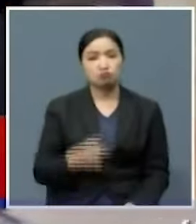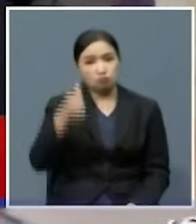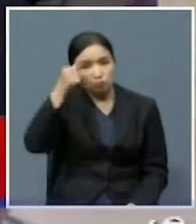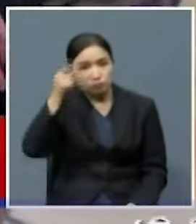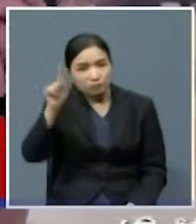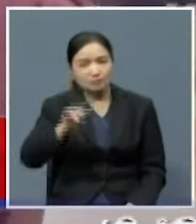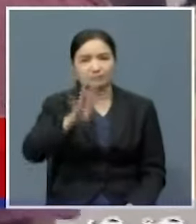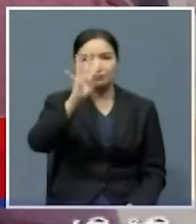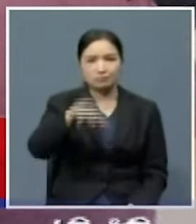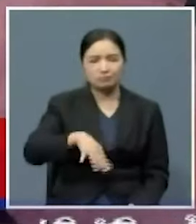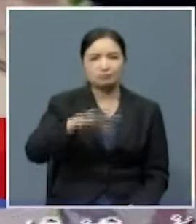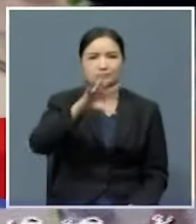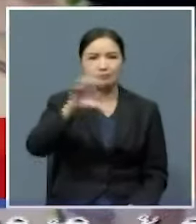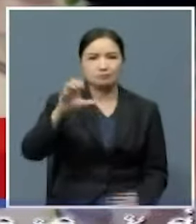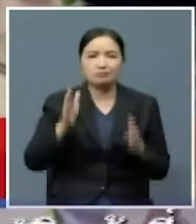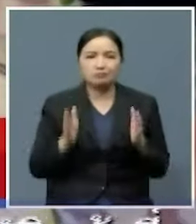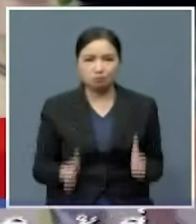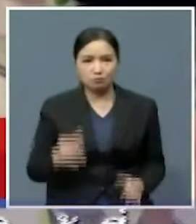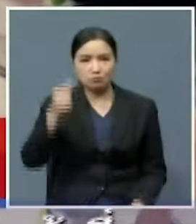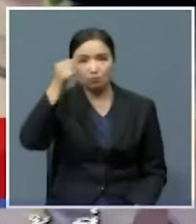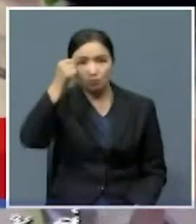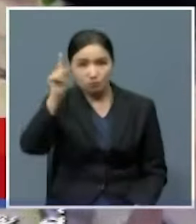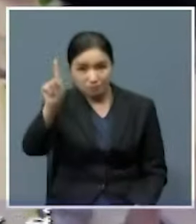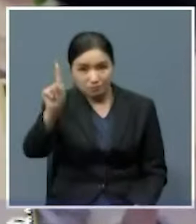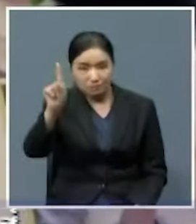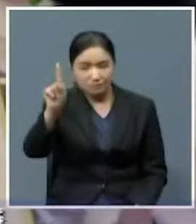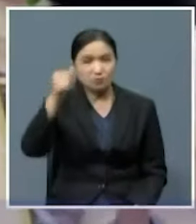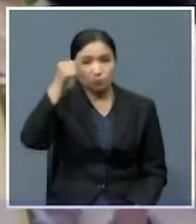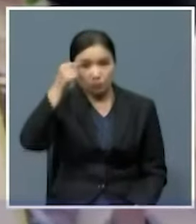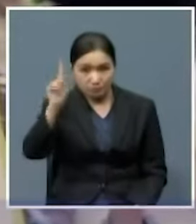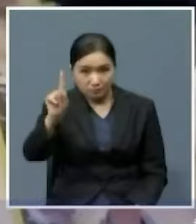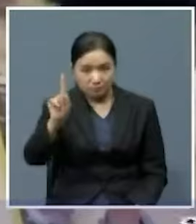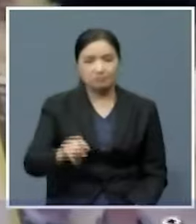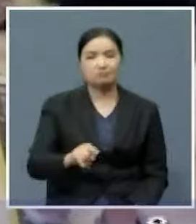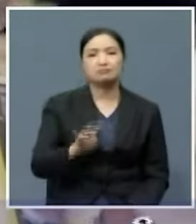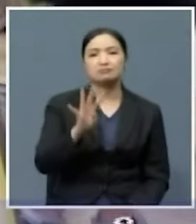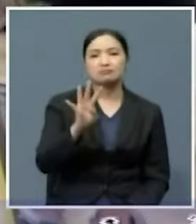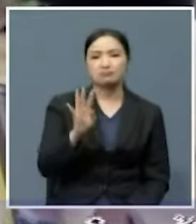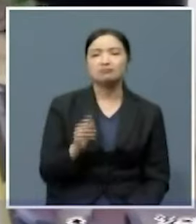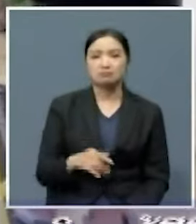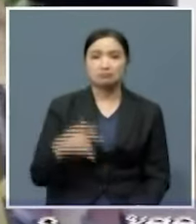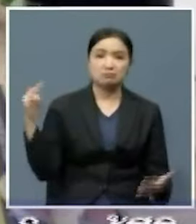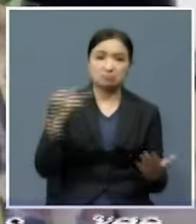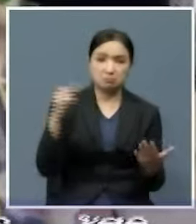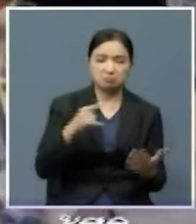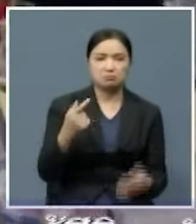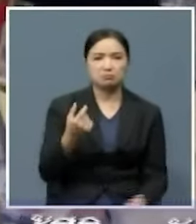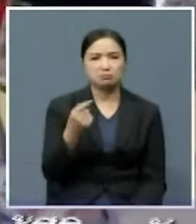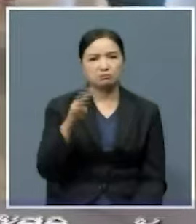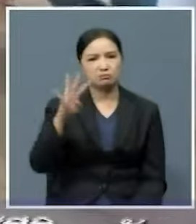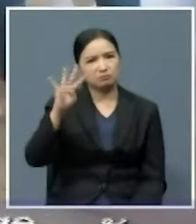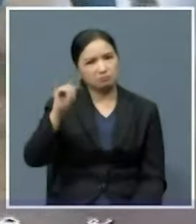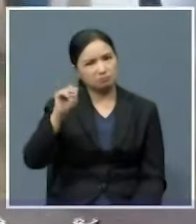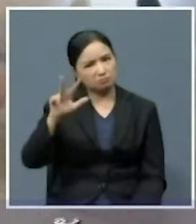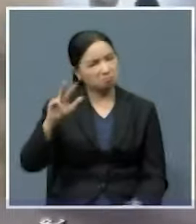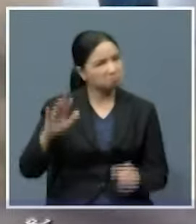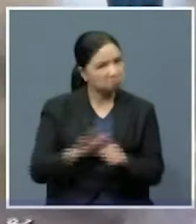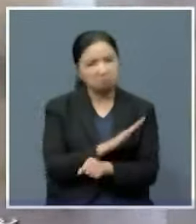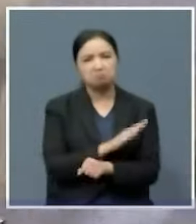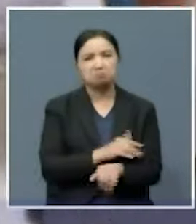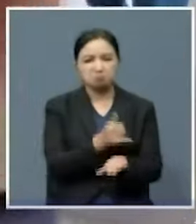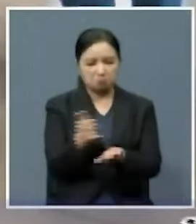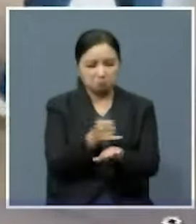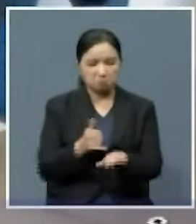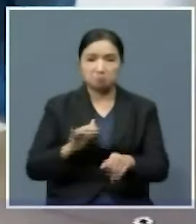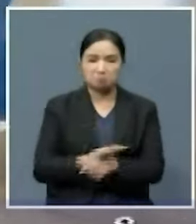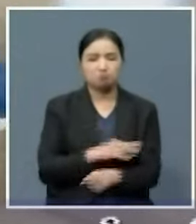ยวันหนึ่ง 4,500 คนนี่คือต่อวันนะครับท่านผู้ชมฮะ43เที่ยวบินต่อวันไฟล์เต็มนะครับและยังท